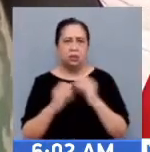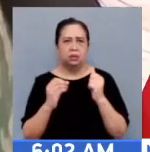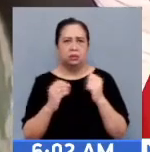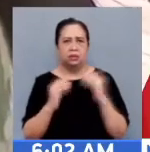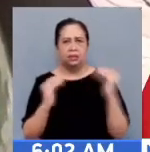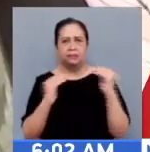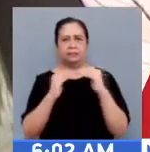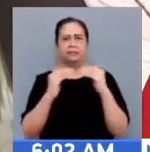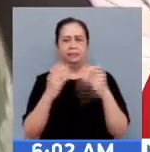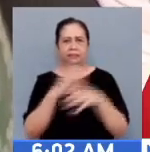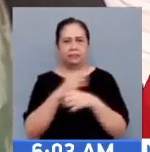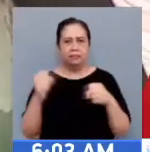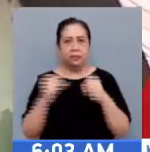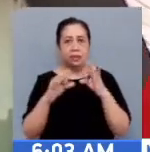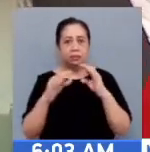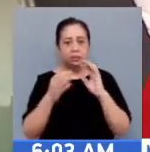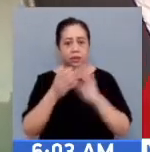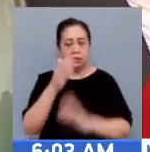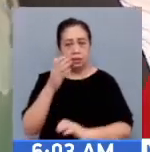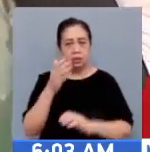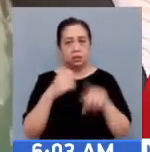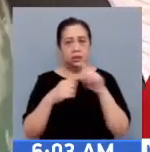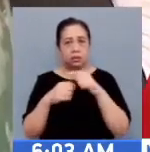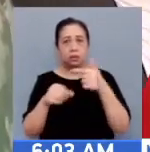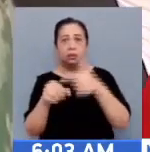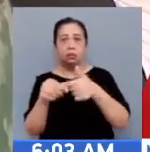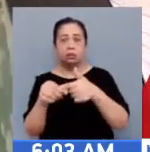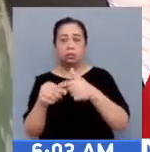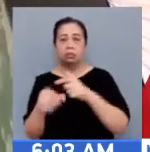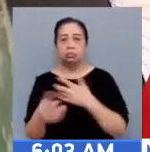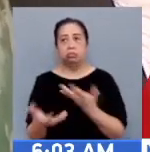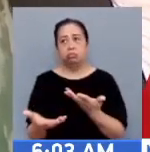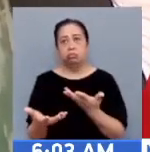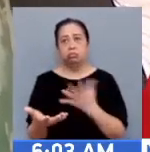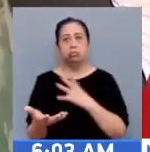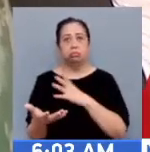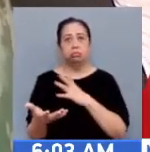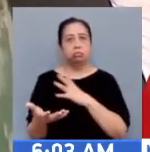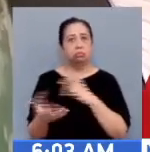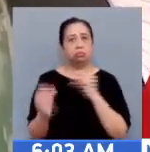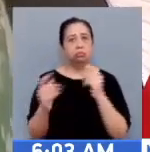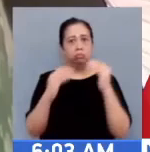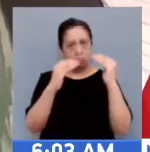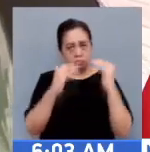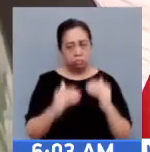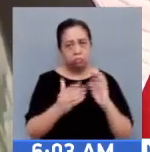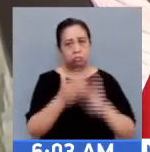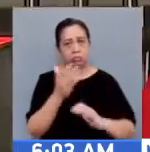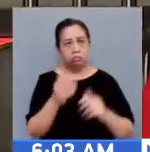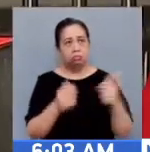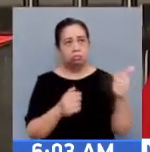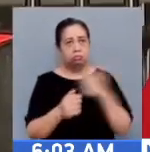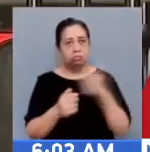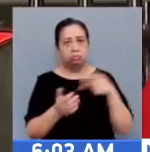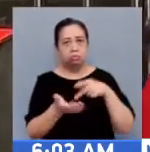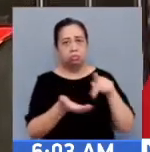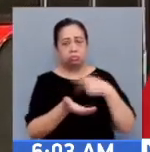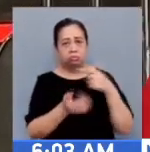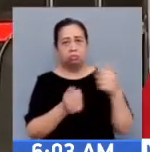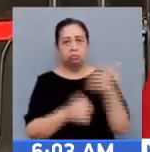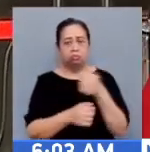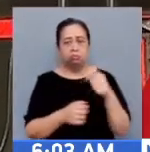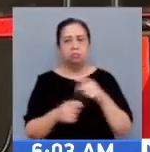kung ibababa naman nila yung krudo, hiling naman kaming ibaba rin po yung pasahe. Pero hindi